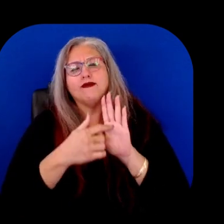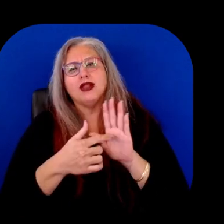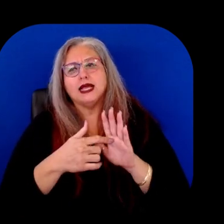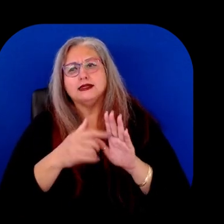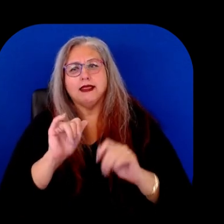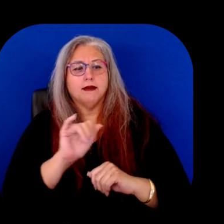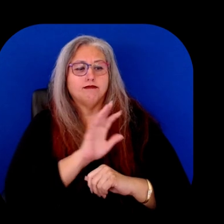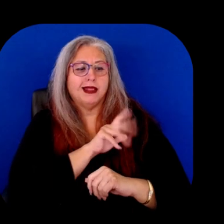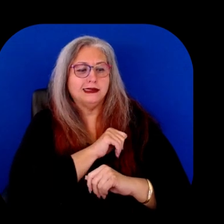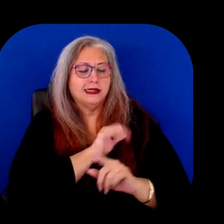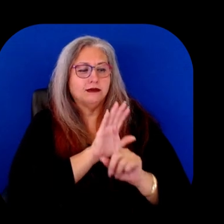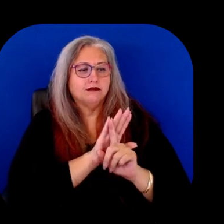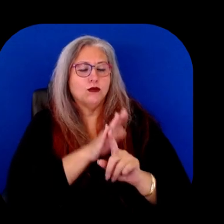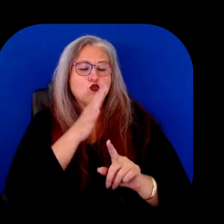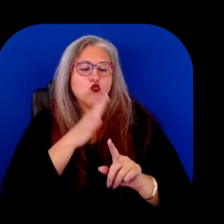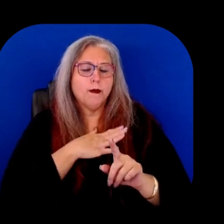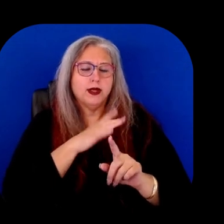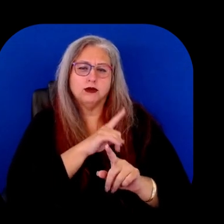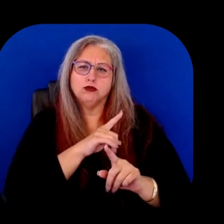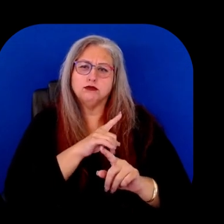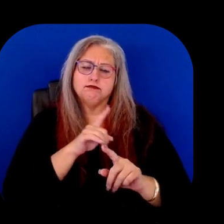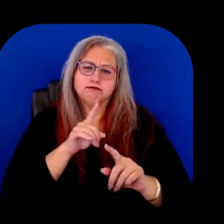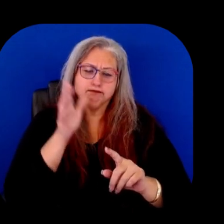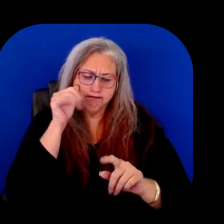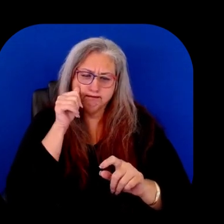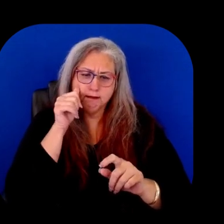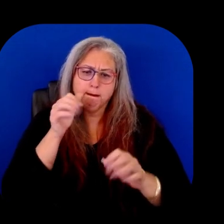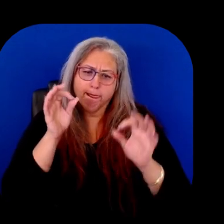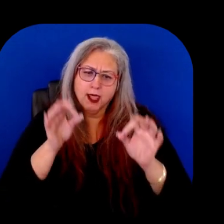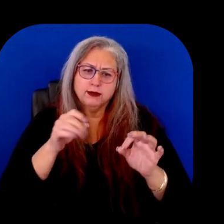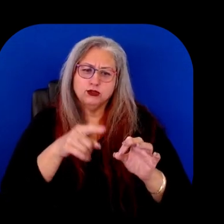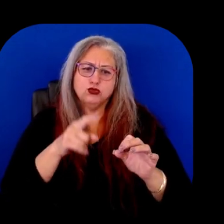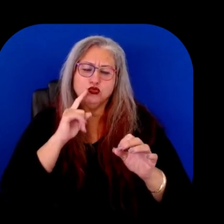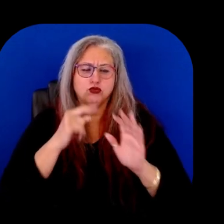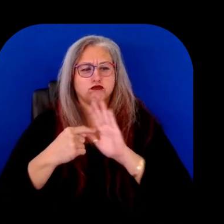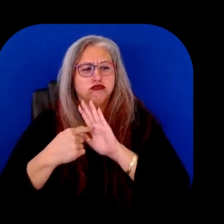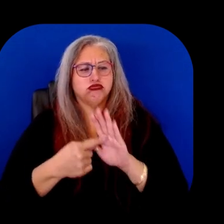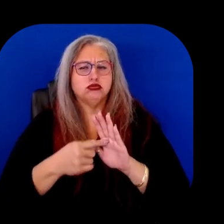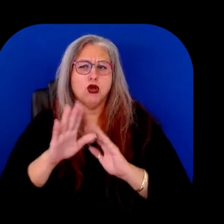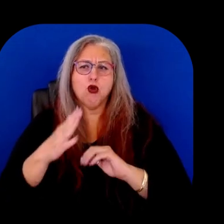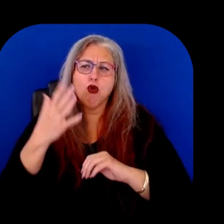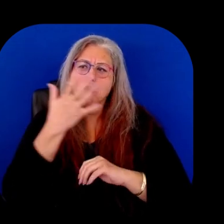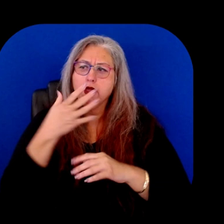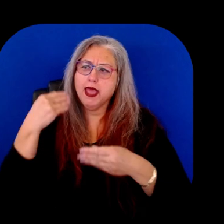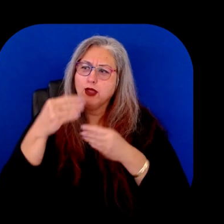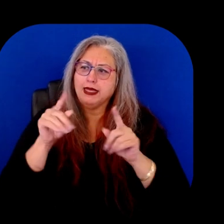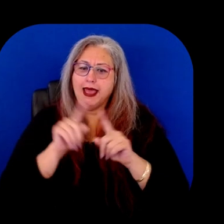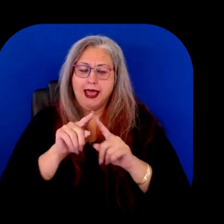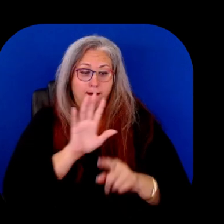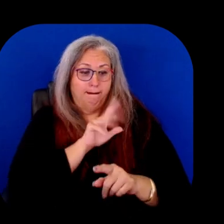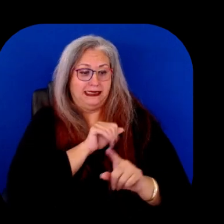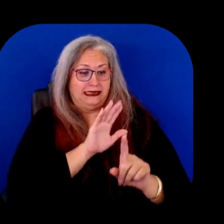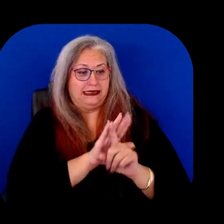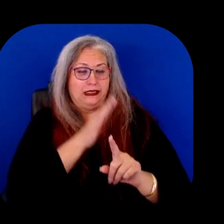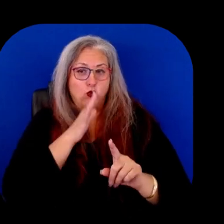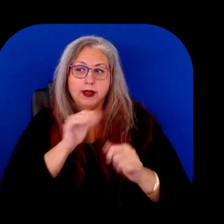the Palestinian woman's determination to reflect her heritage as a Palestinian woman,